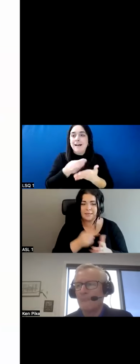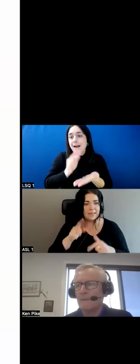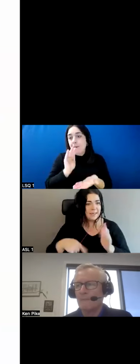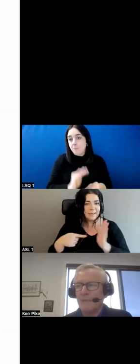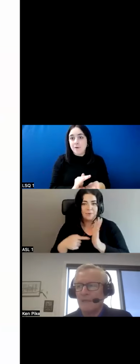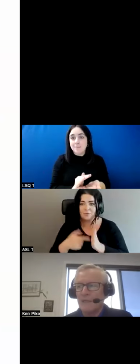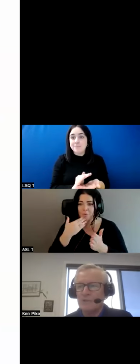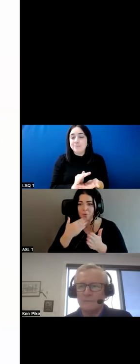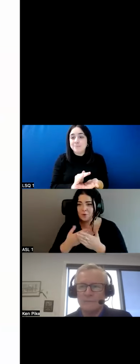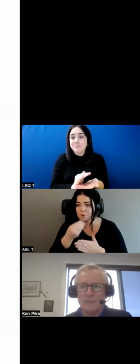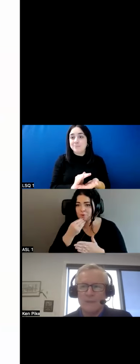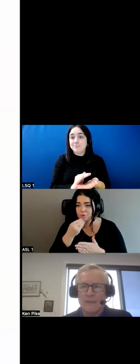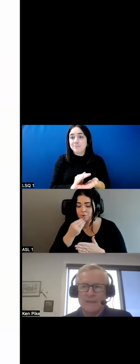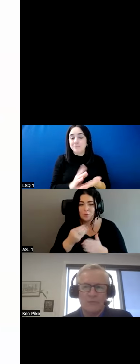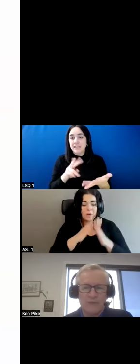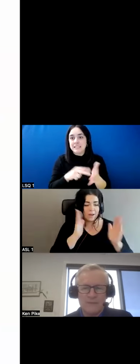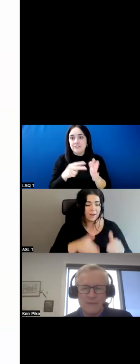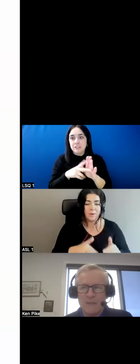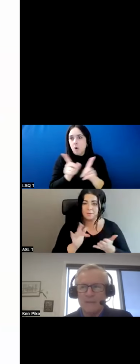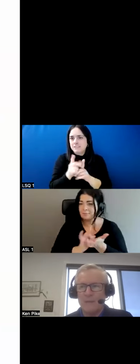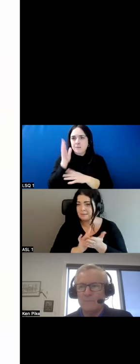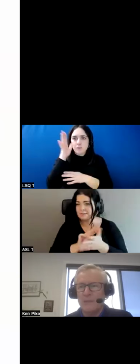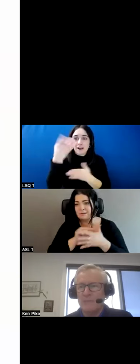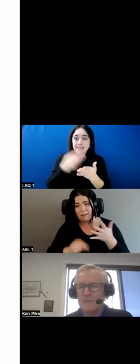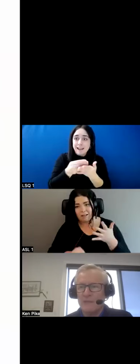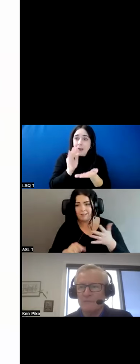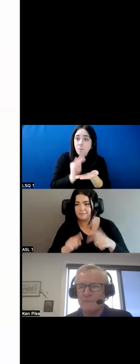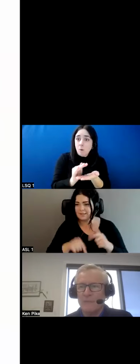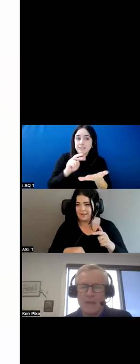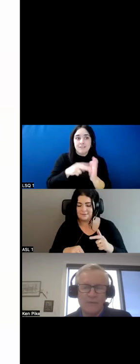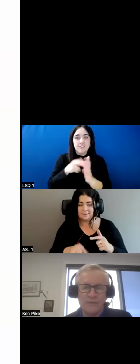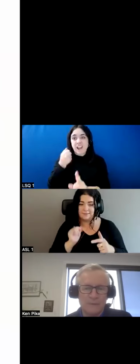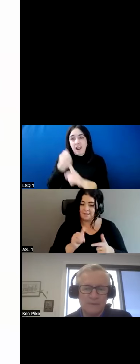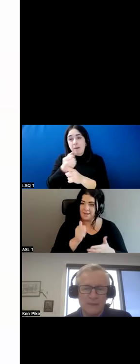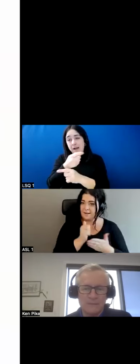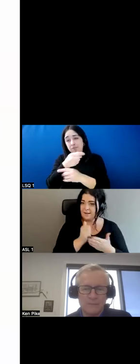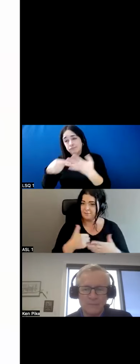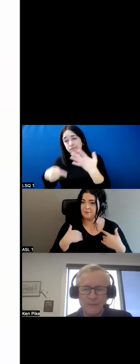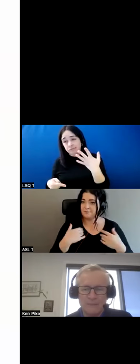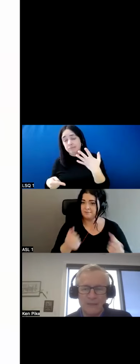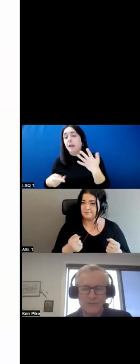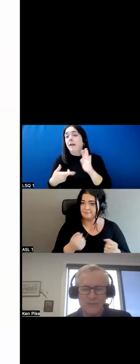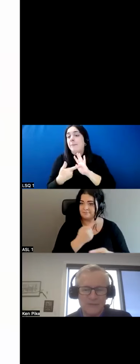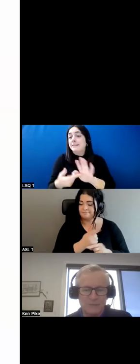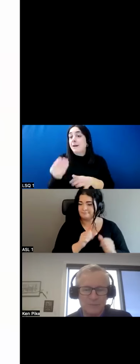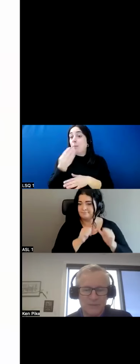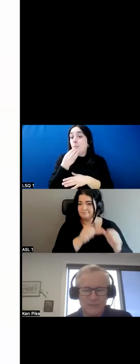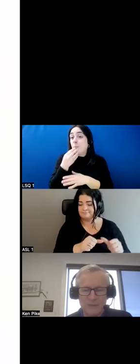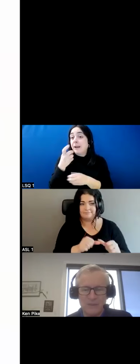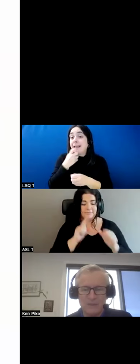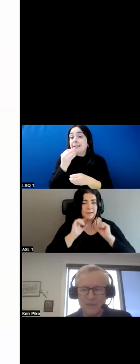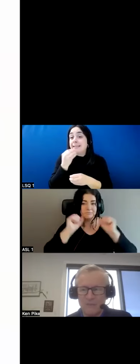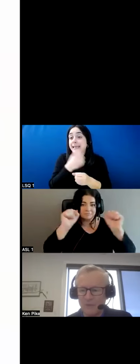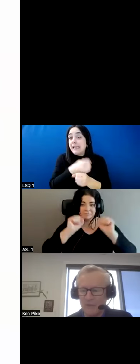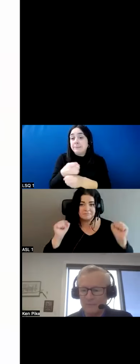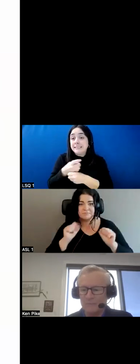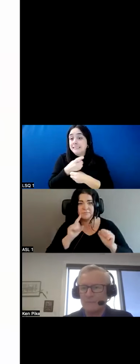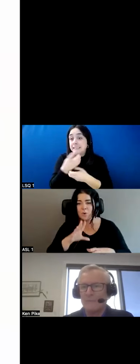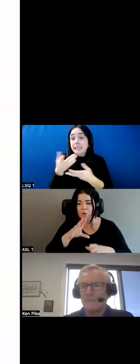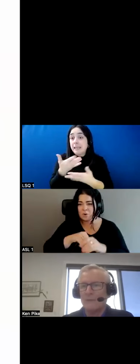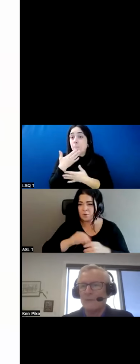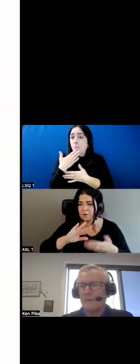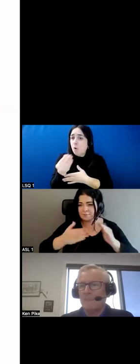pas se payer une bonne alimentation, un logement sûr, des médicaments et d'autres choses qui les maintiennent en bonne santé, comme